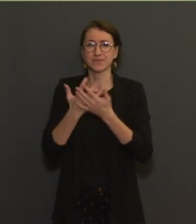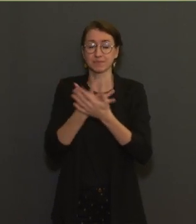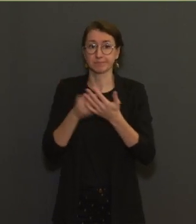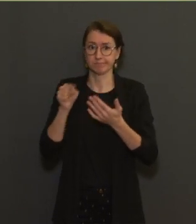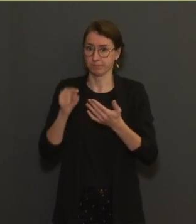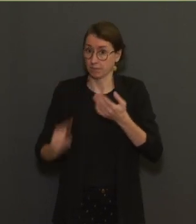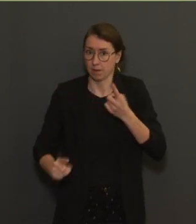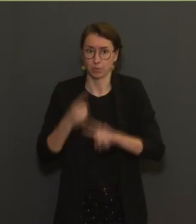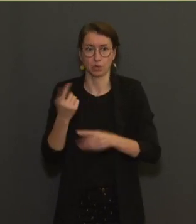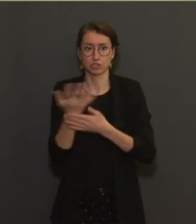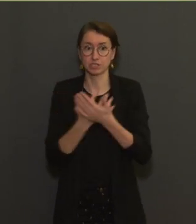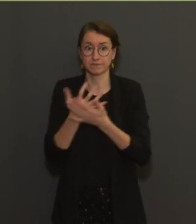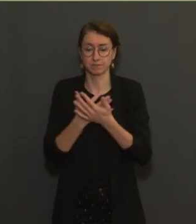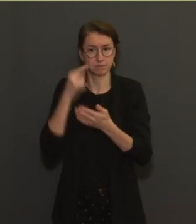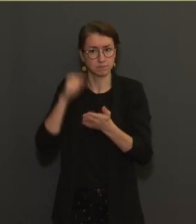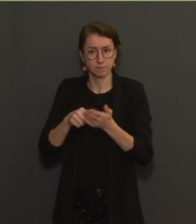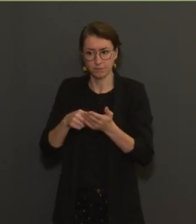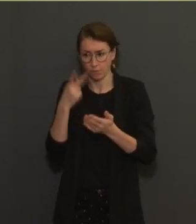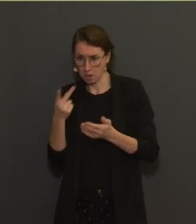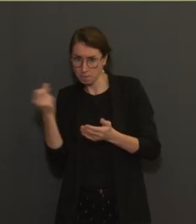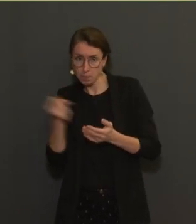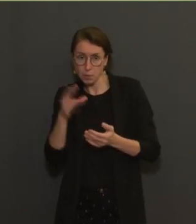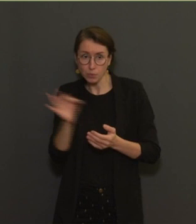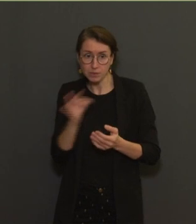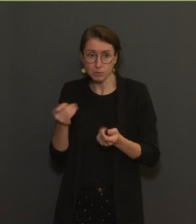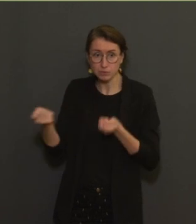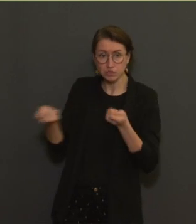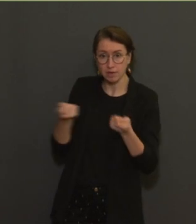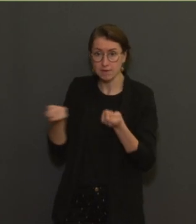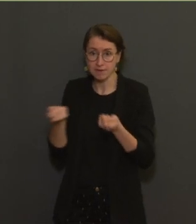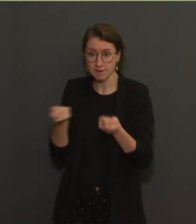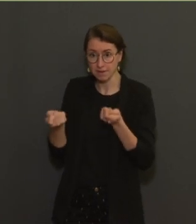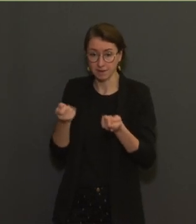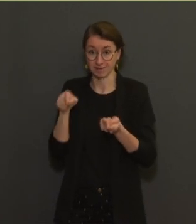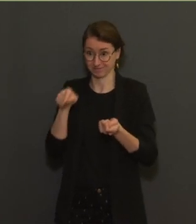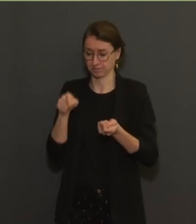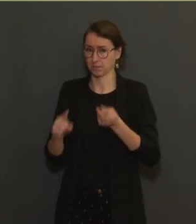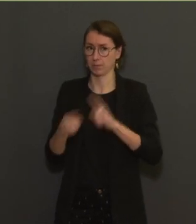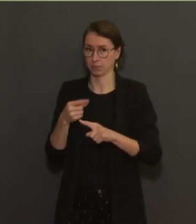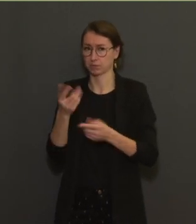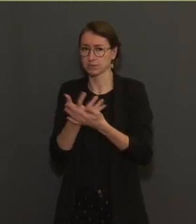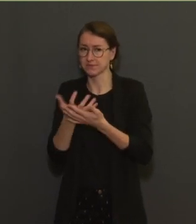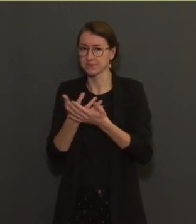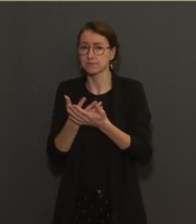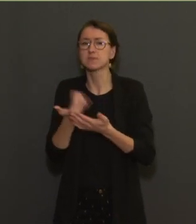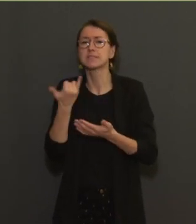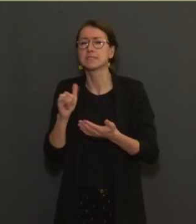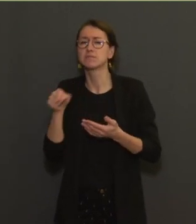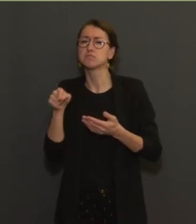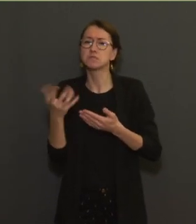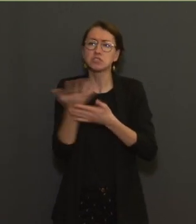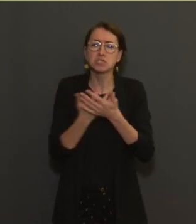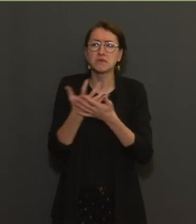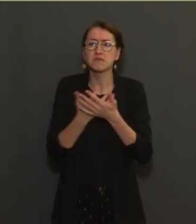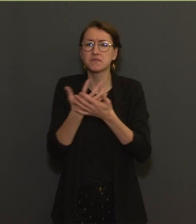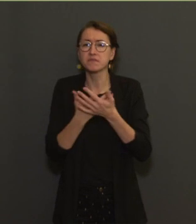important actuellement dans la gestion de cette deuxième vague, eh bien on voit que si les chiffres continuent à augmenter, ils semblent se ralentir, on le